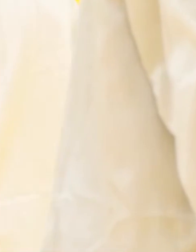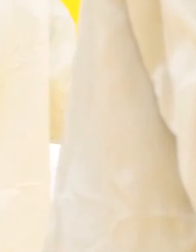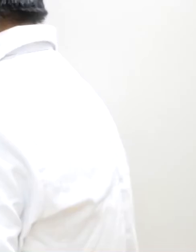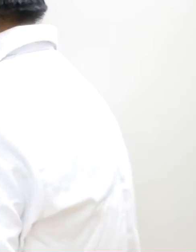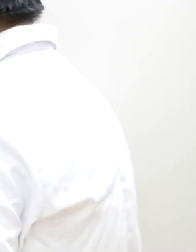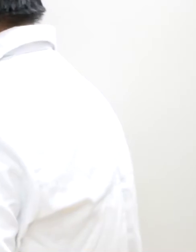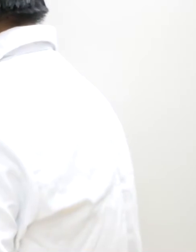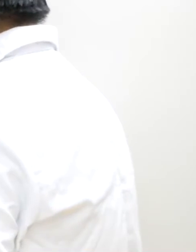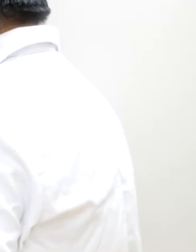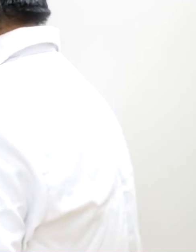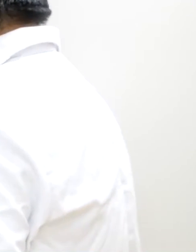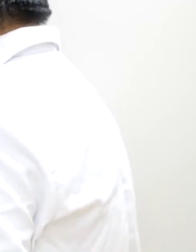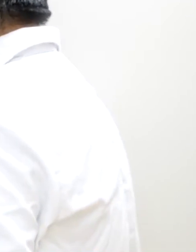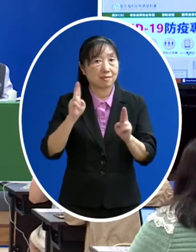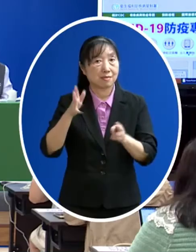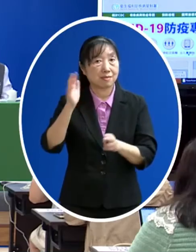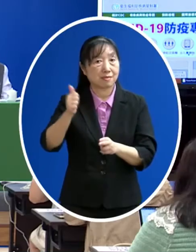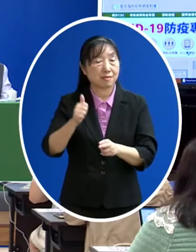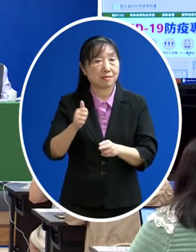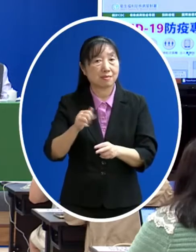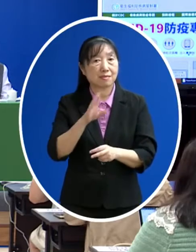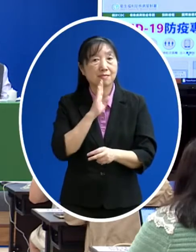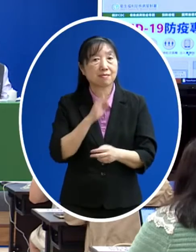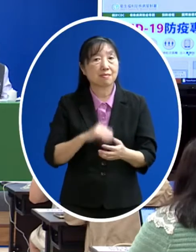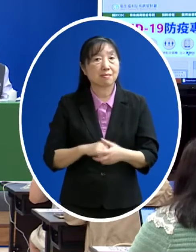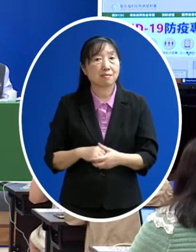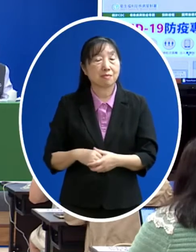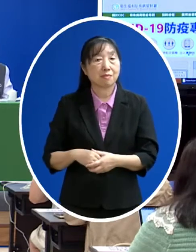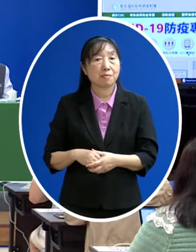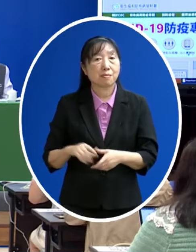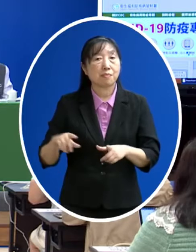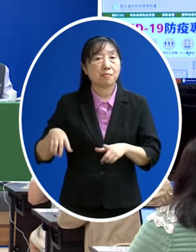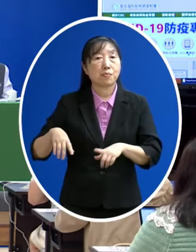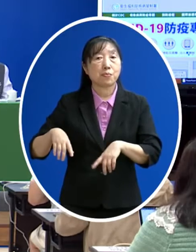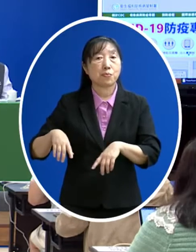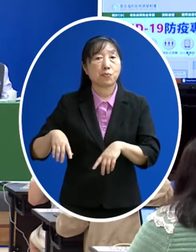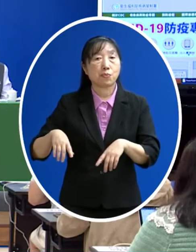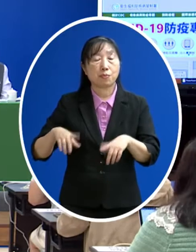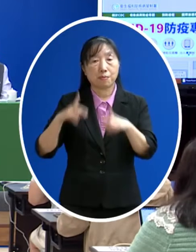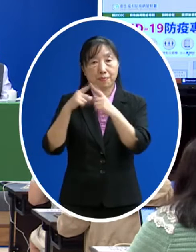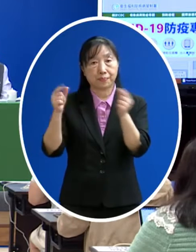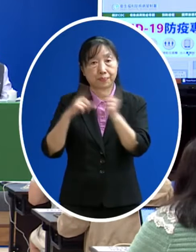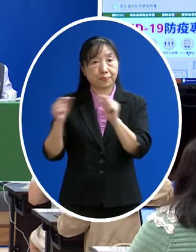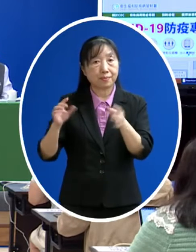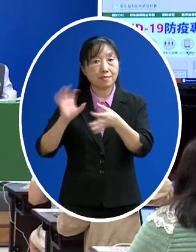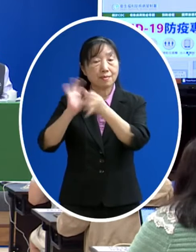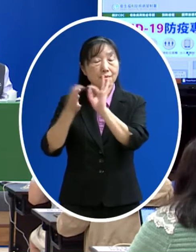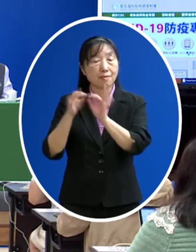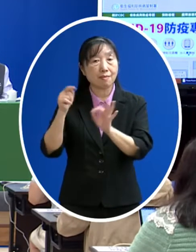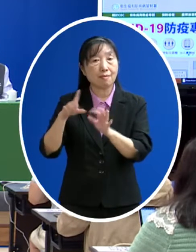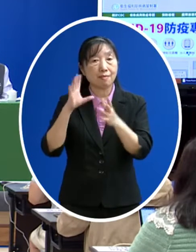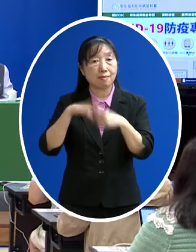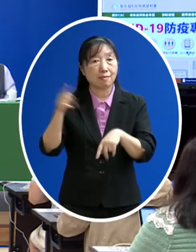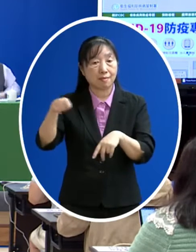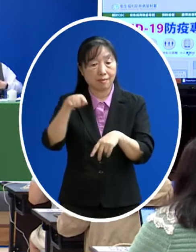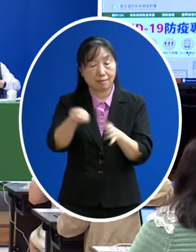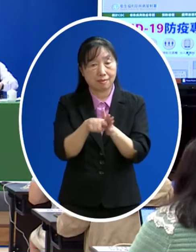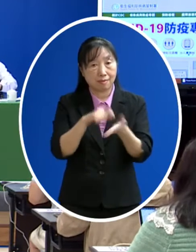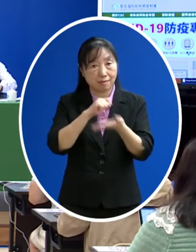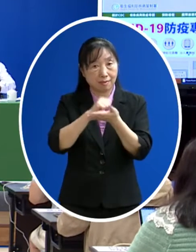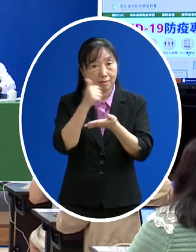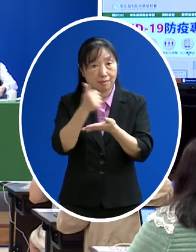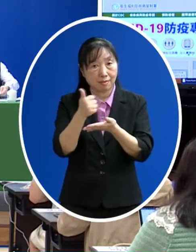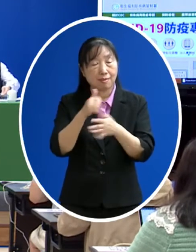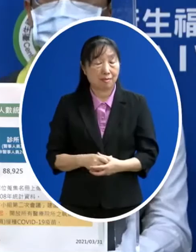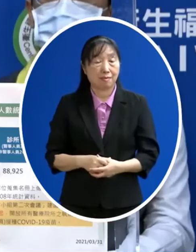方式提高综合抗体。此外，冬奥赛事将有许多台湾记者随行，媒体询问是否希望记者